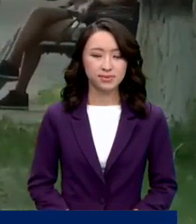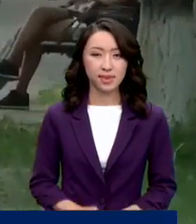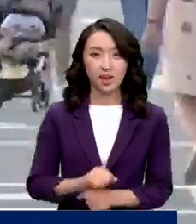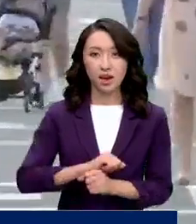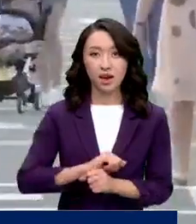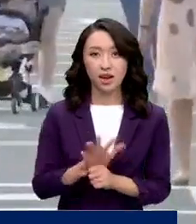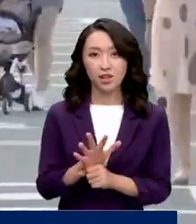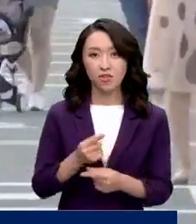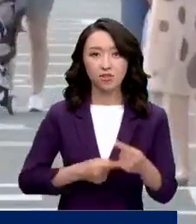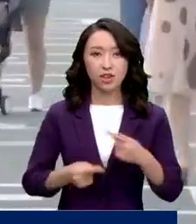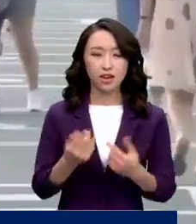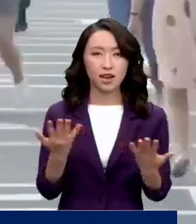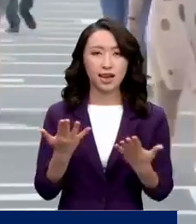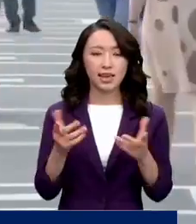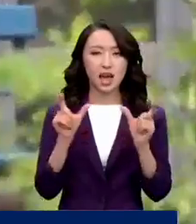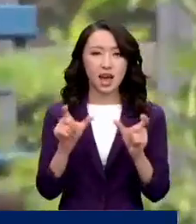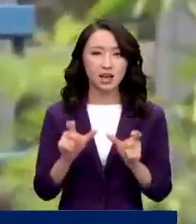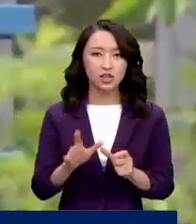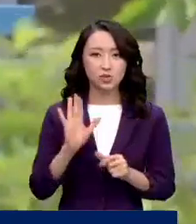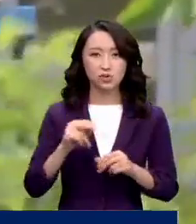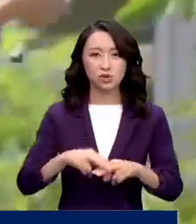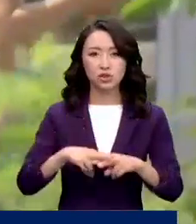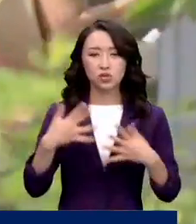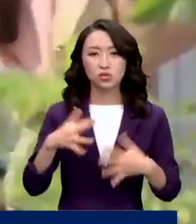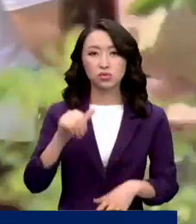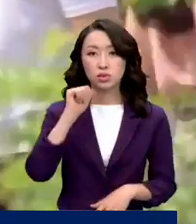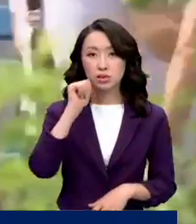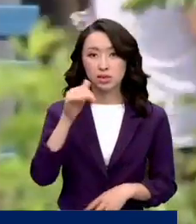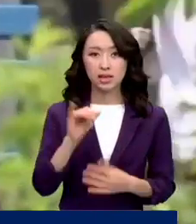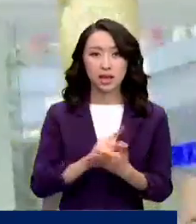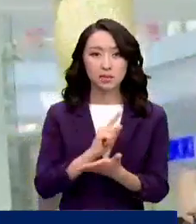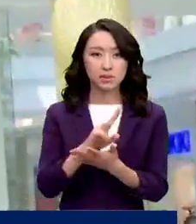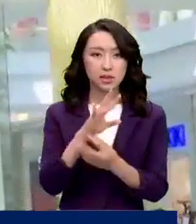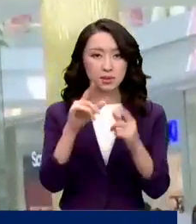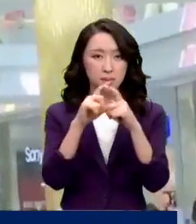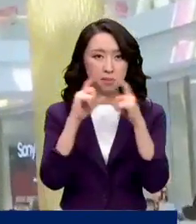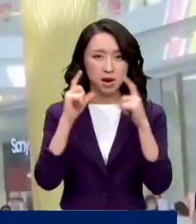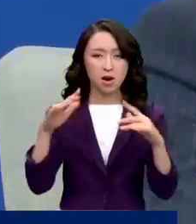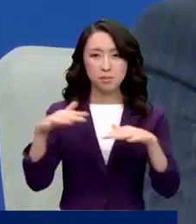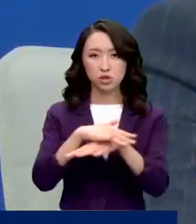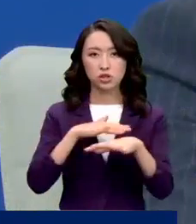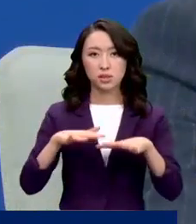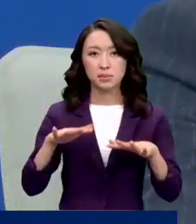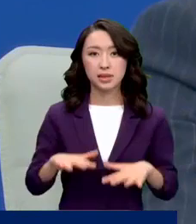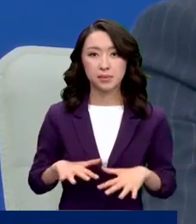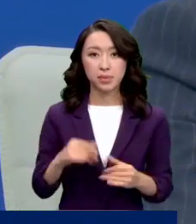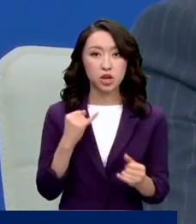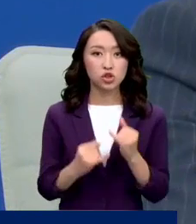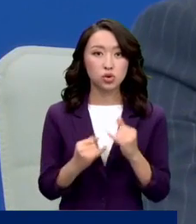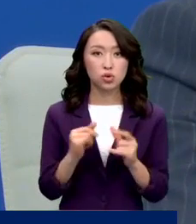Коронавирус вернулся. Какие ограничения ждут столицу уже завтра? И обязательно ли носить маски в общественных местах? В желтой